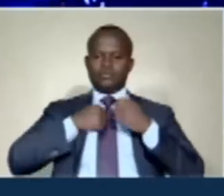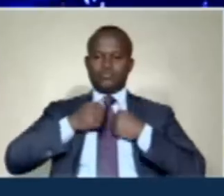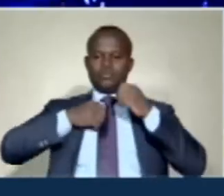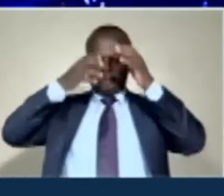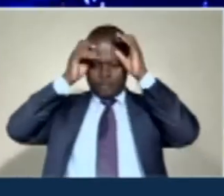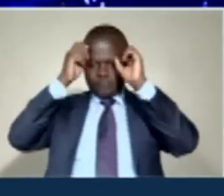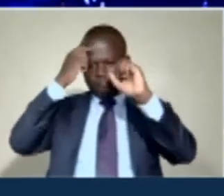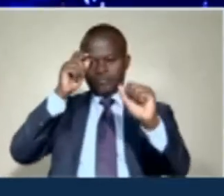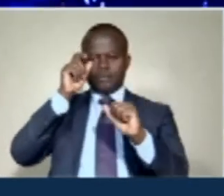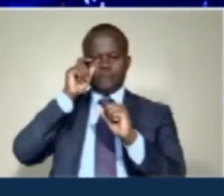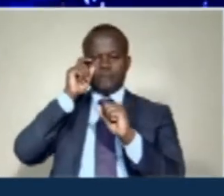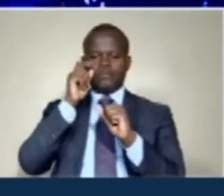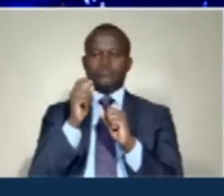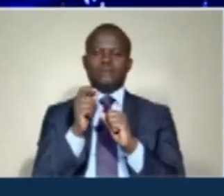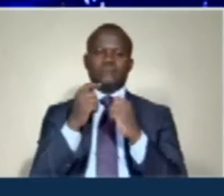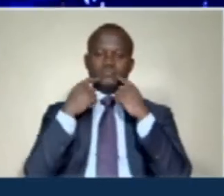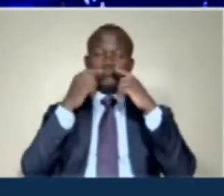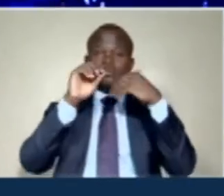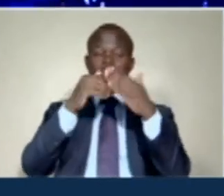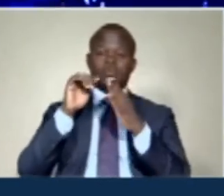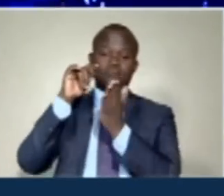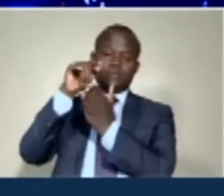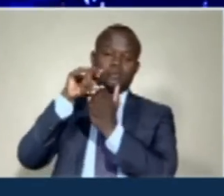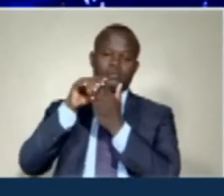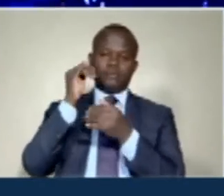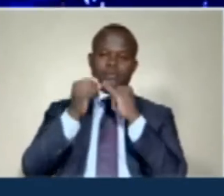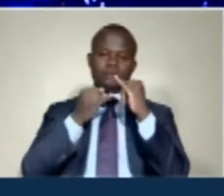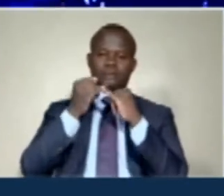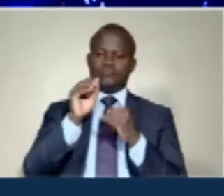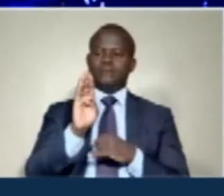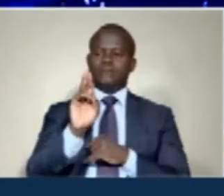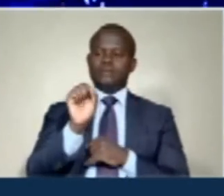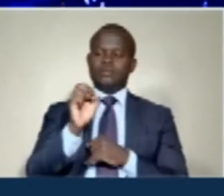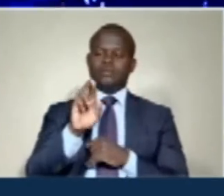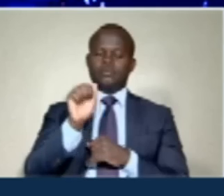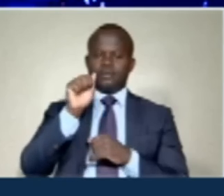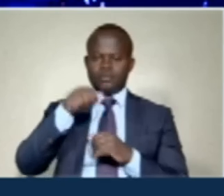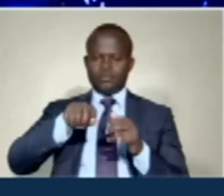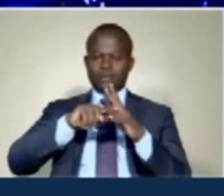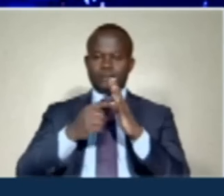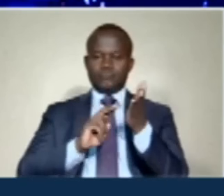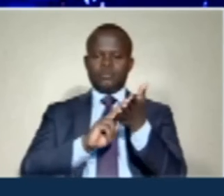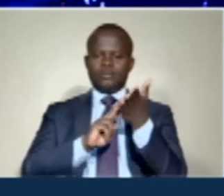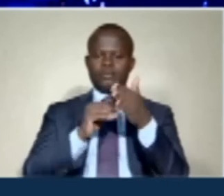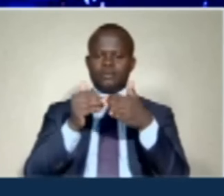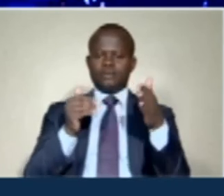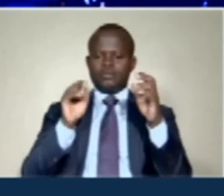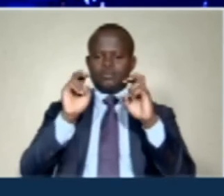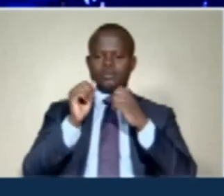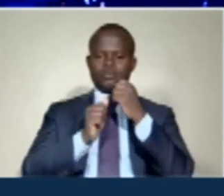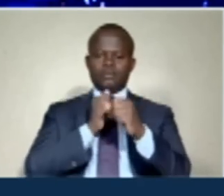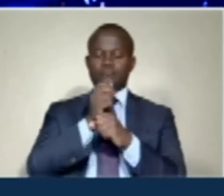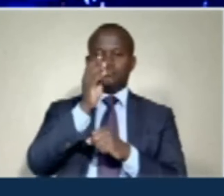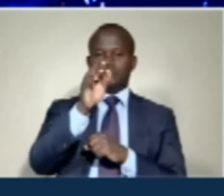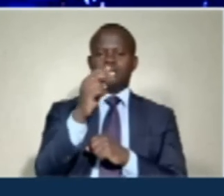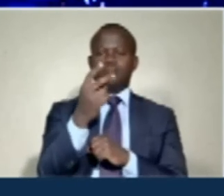Perezida wa Repubulika y'u Rwanda Paul Kagame yavuze ko ikibuga cy'indege mpuzamahanga cya Bugesera gishobora gutangira gukoreshwa mbere y'uko umwaka